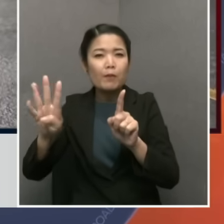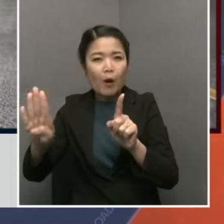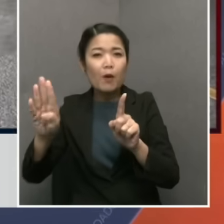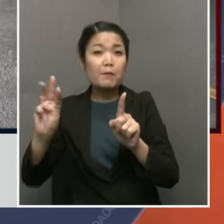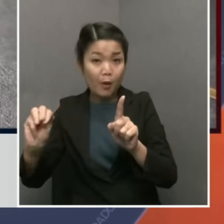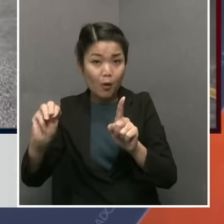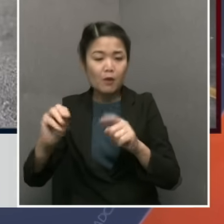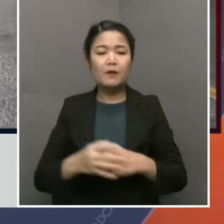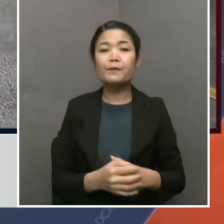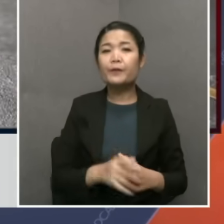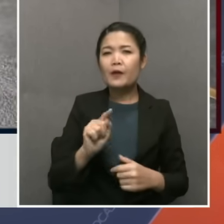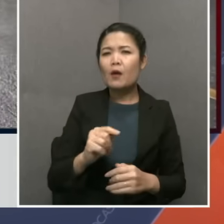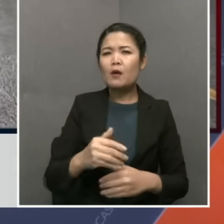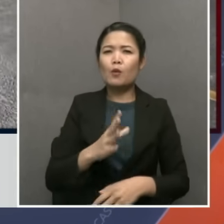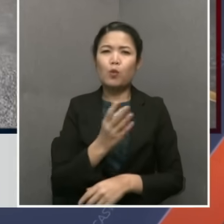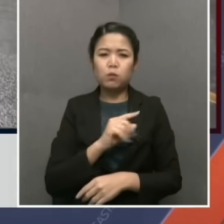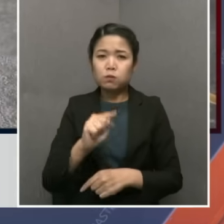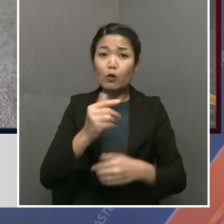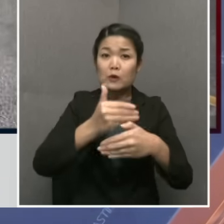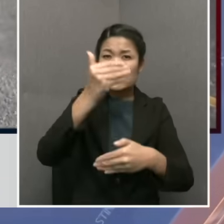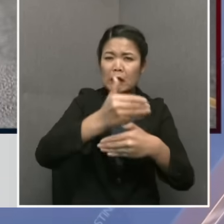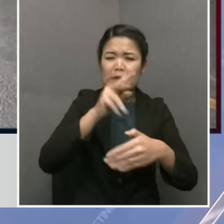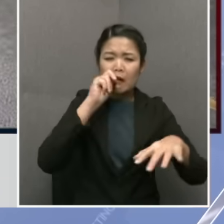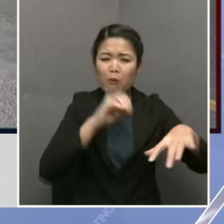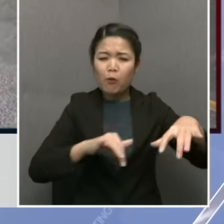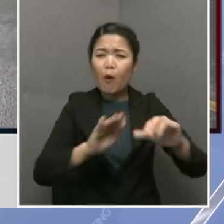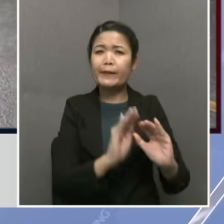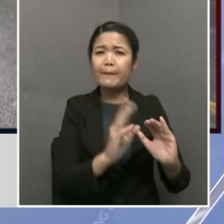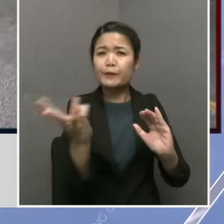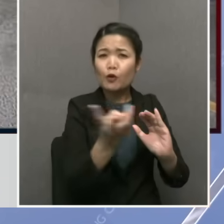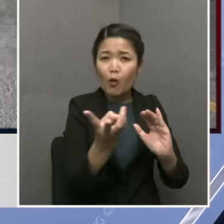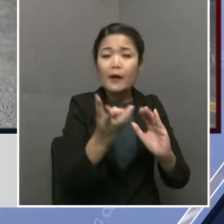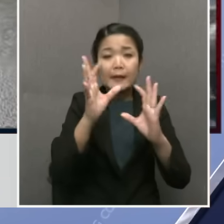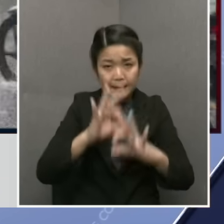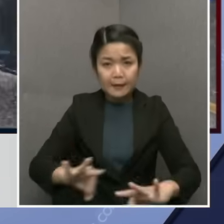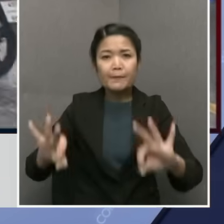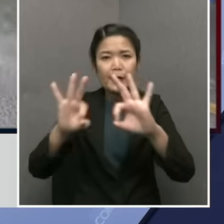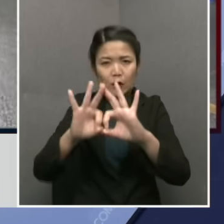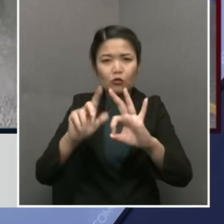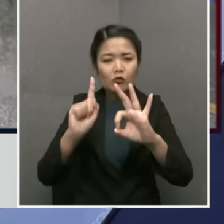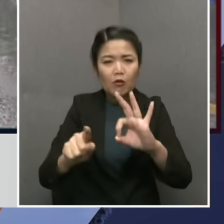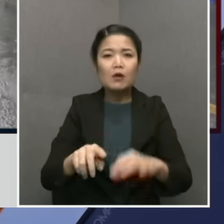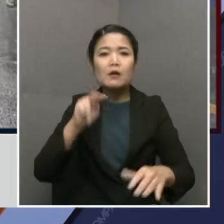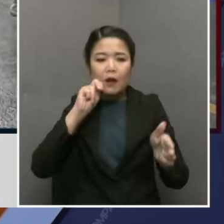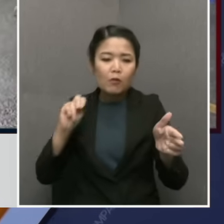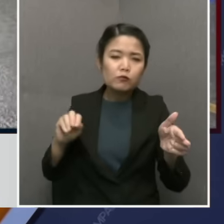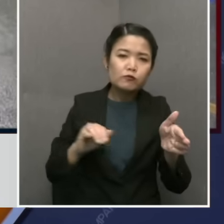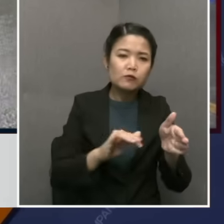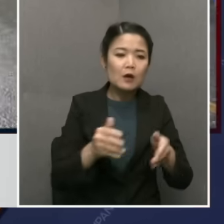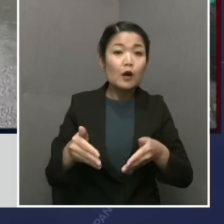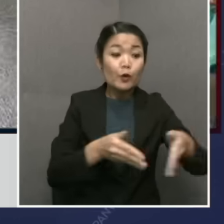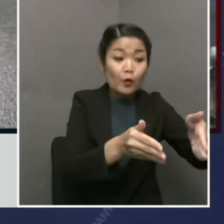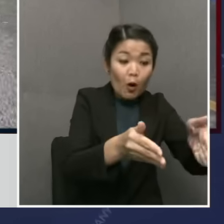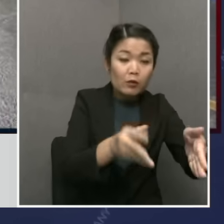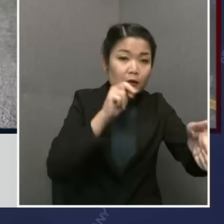ตัวเขื่อนเจ้าพระยาเนี่ยความจุมันน้อยมากนะครับก็จำเป็นที่จะต้องค่อยๆอัดน้ำเข้าคลองฝั่งซ้ายคลองฝั่ง